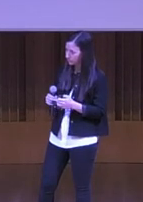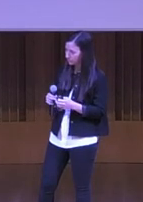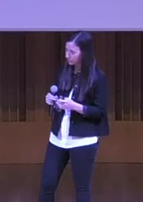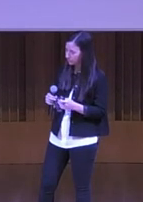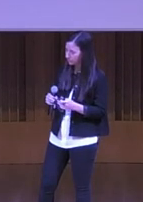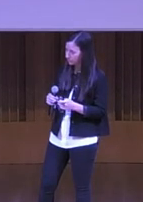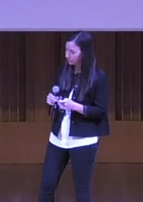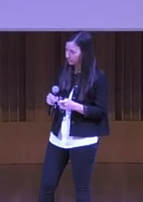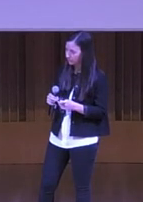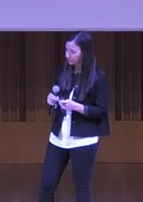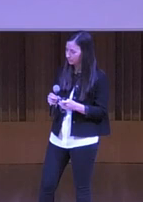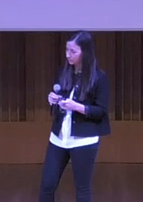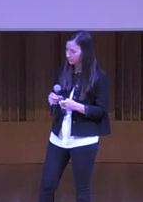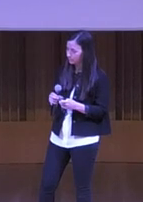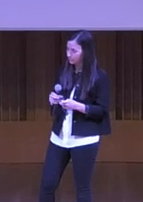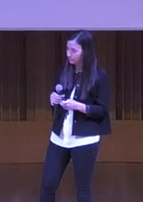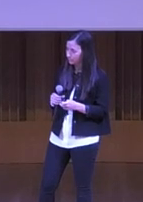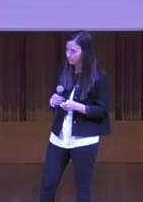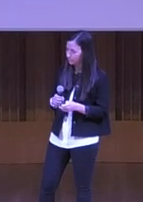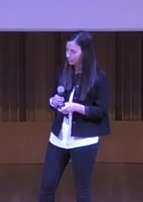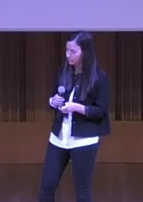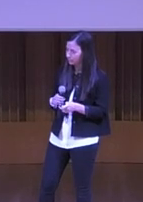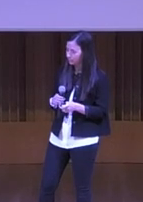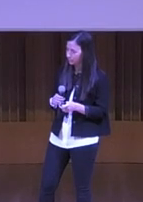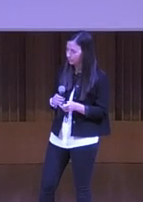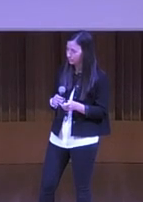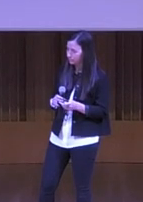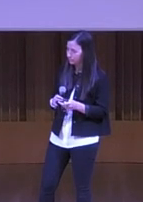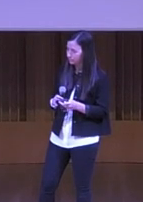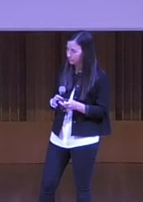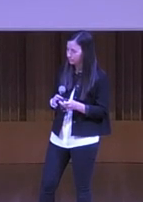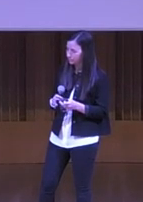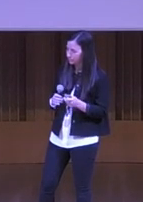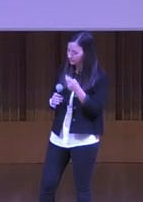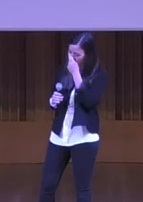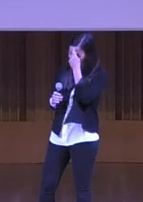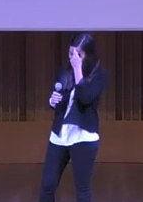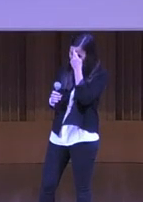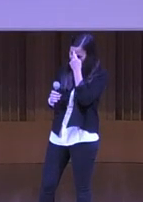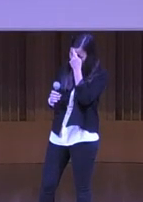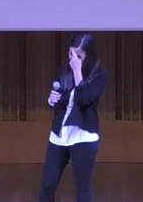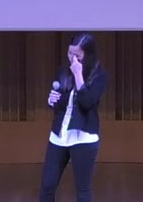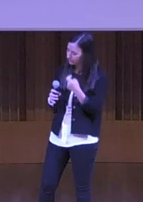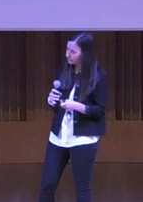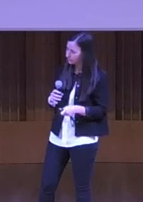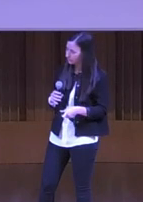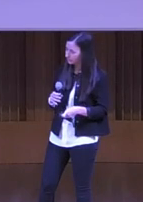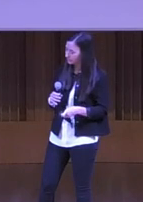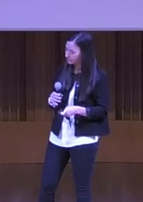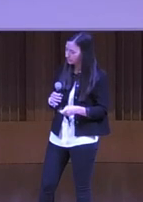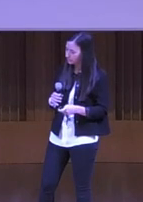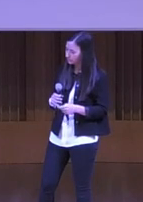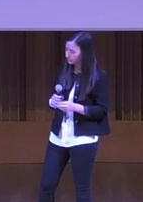no podem discutir que la creació d'infraestructures verdes és una necessitat per la salut de les persones i per la qualitat de